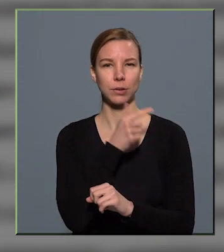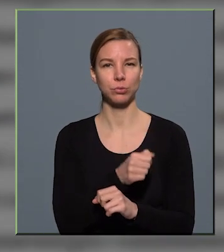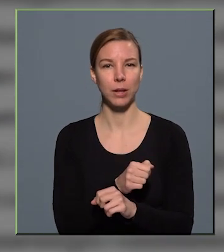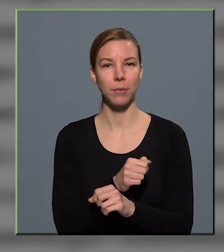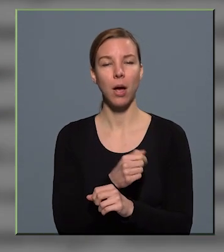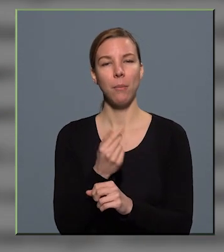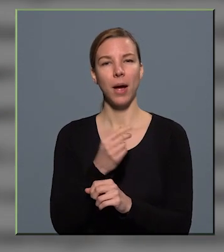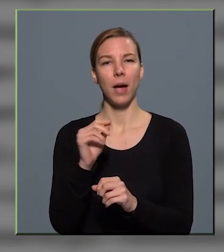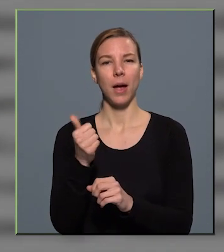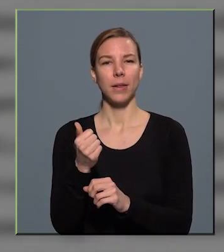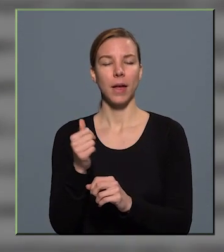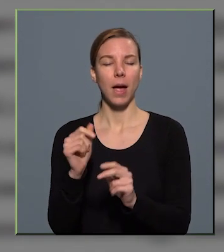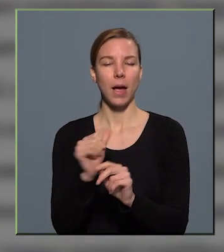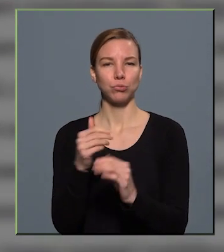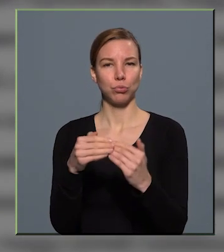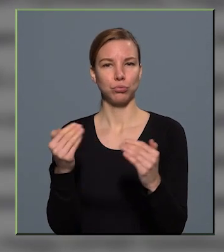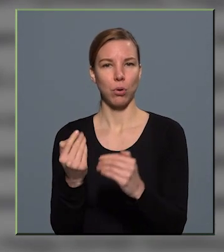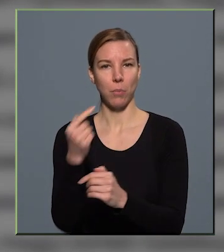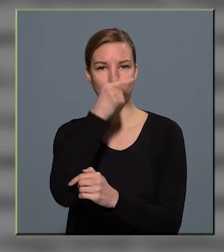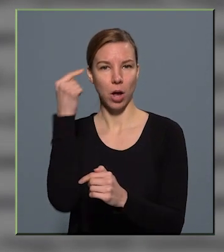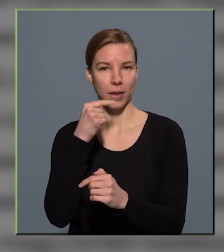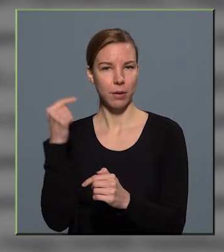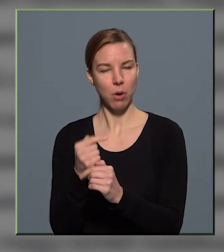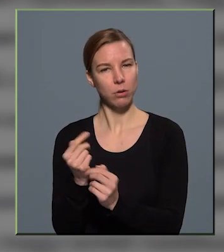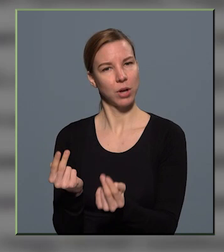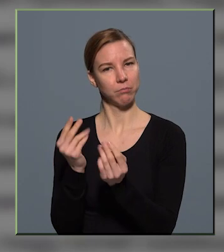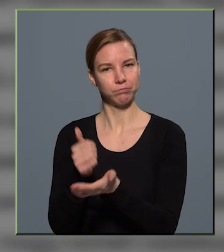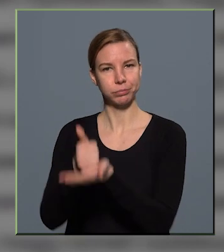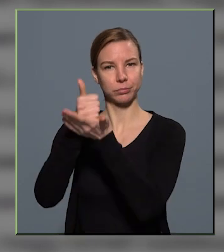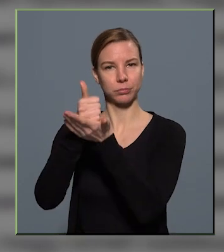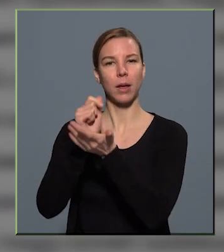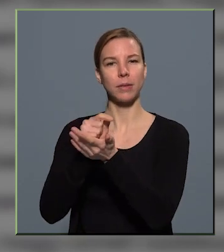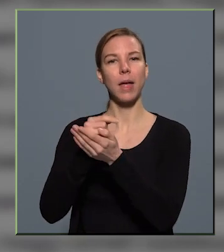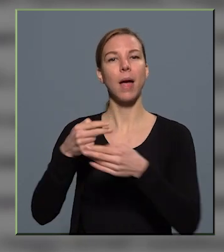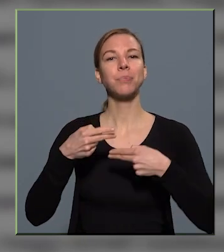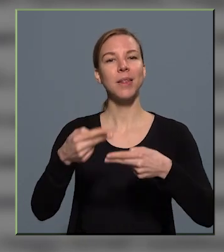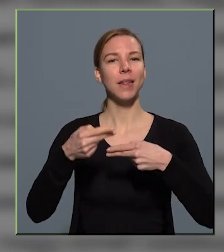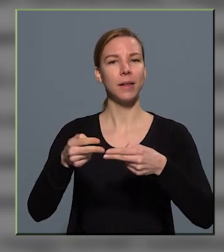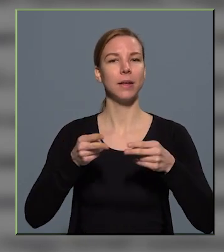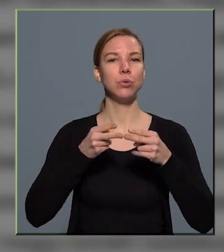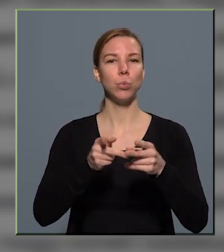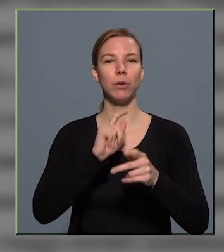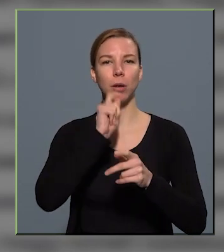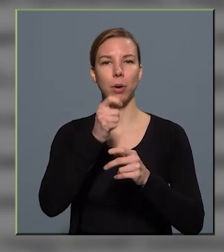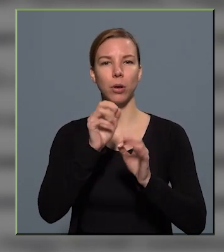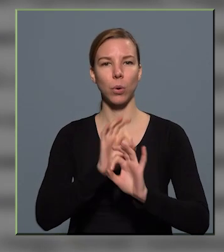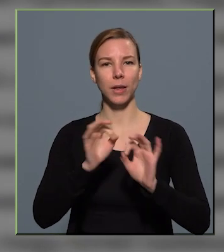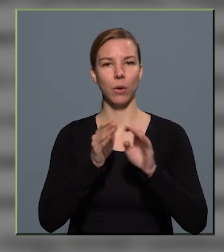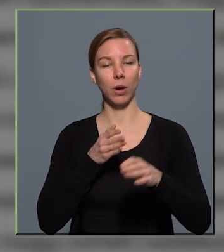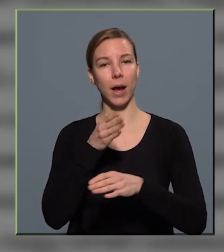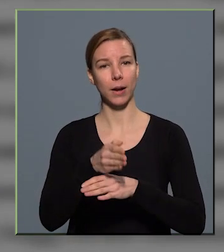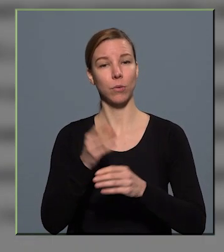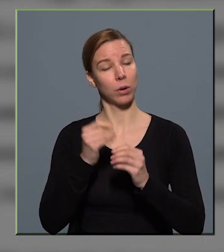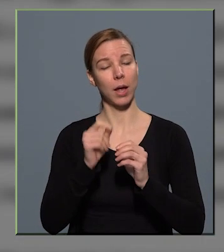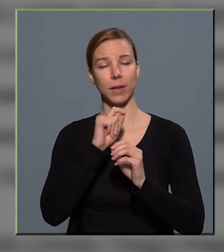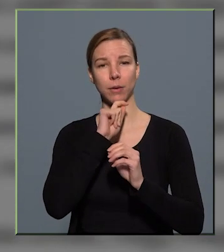Azerbajdzsán értékelődik föl, de mint szállítási útvonal Magyarország súlya is megnő, és örülünk annak, hogy Magyarország nem